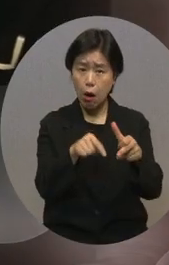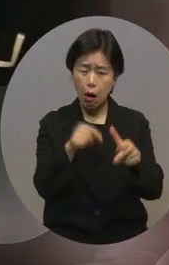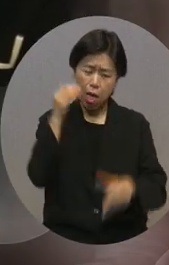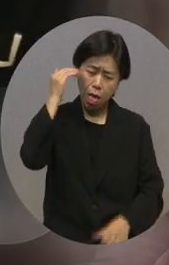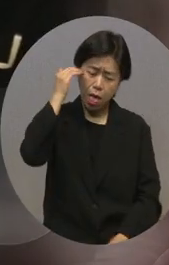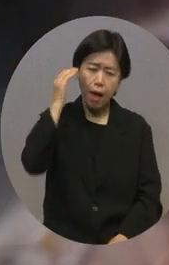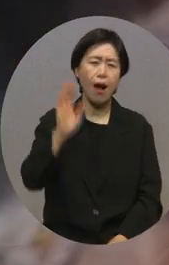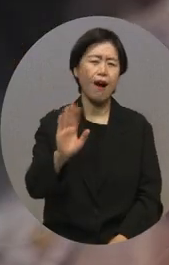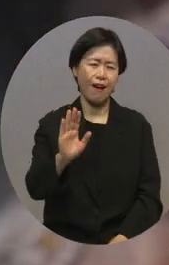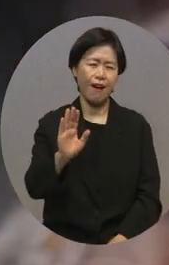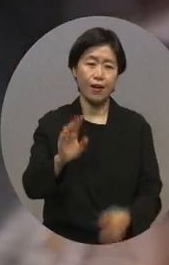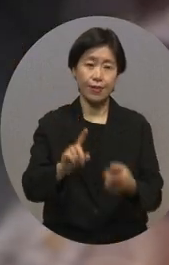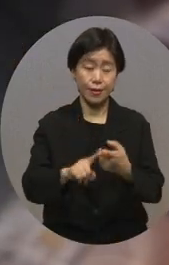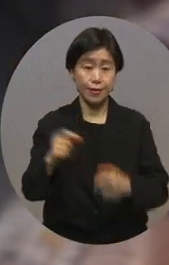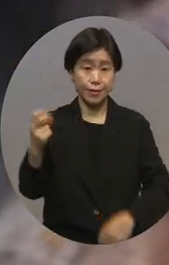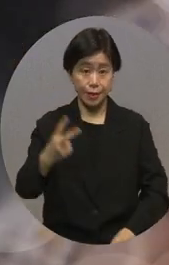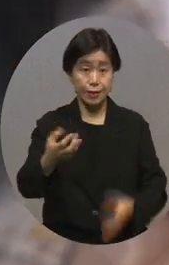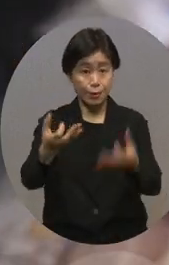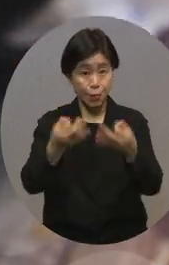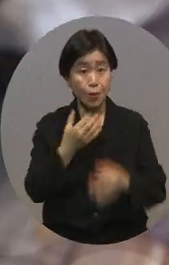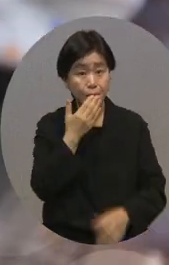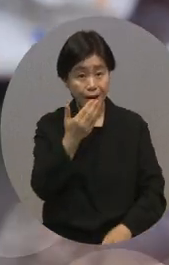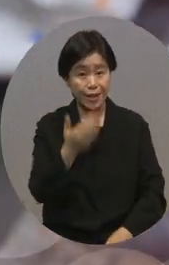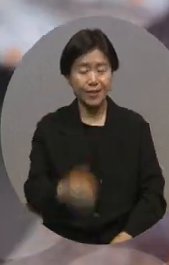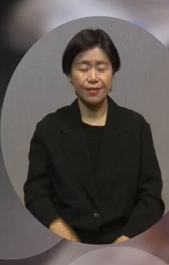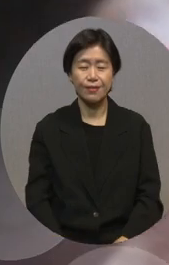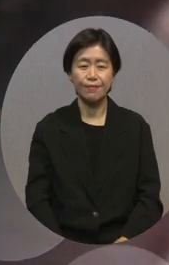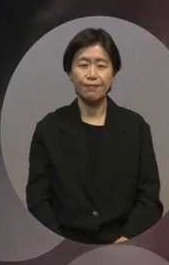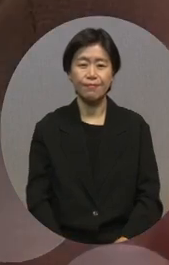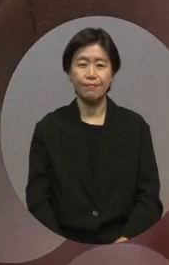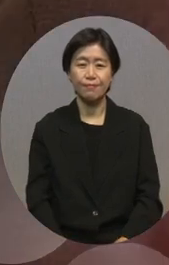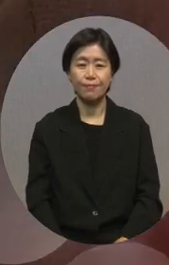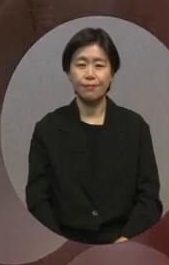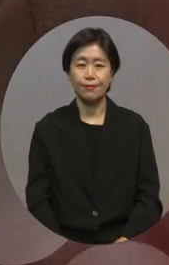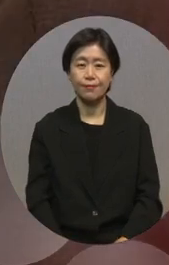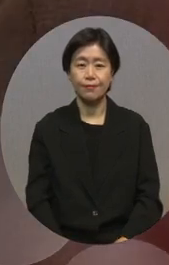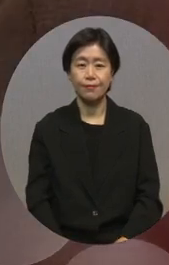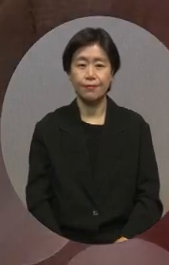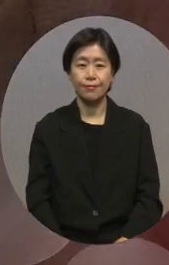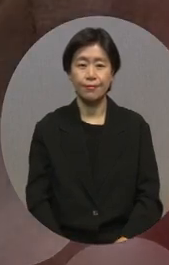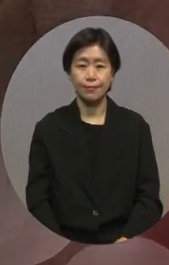되지 않는다는 걸 다시 한번 느낄 수 있는 시간이지 않을까 싶은데요.